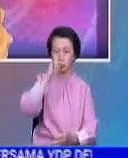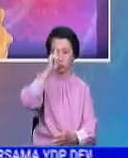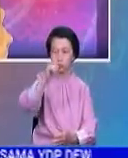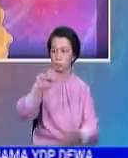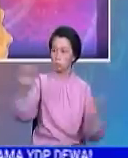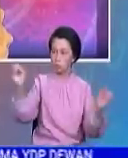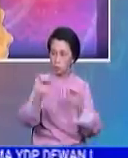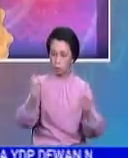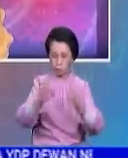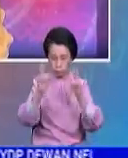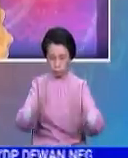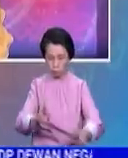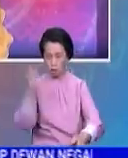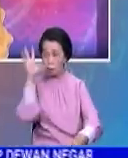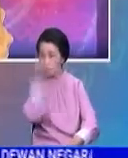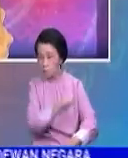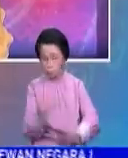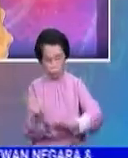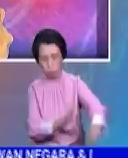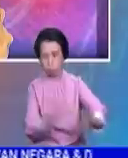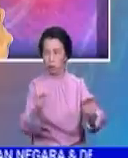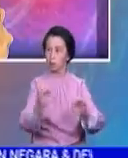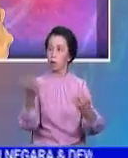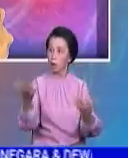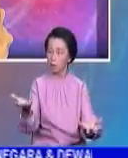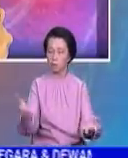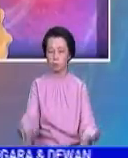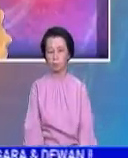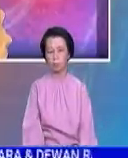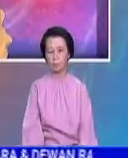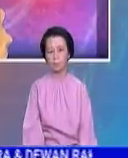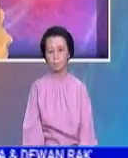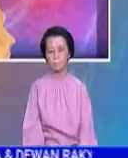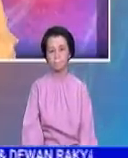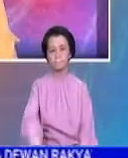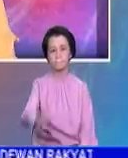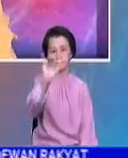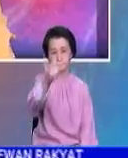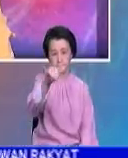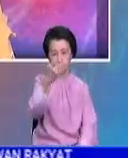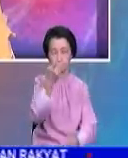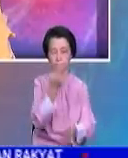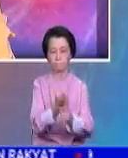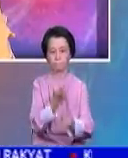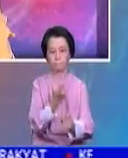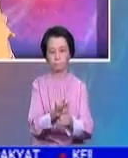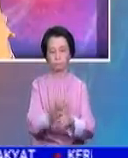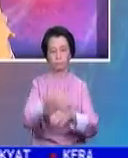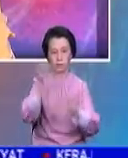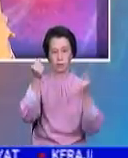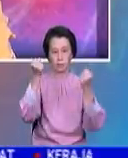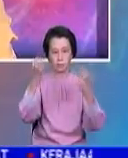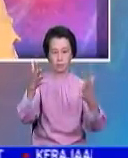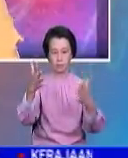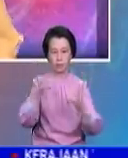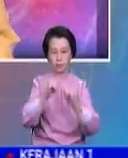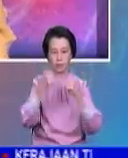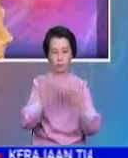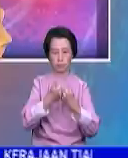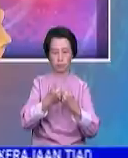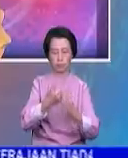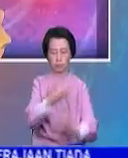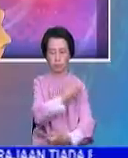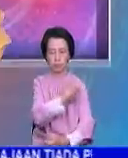memastikan tiada rakyat yang tercicir? Silakan Rita. Ya, benar tu Farha. Lebih banyak pusat pemberian